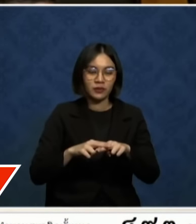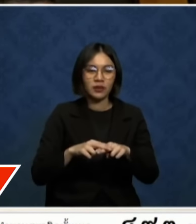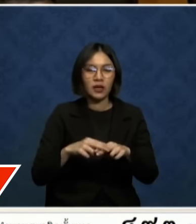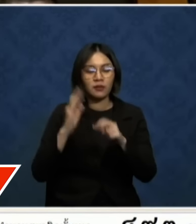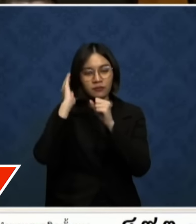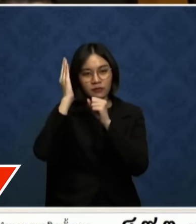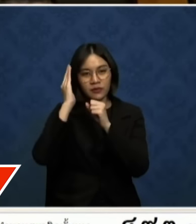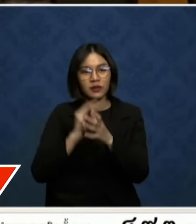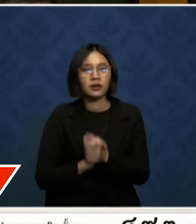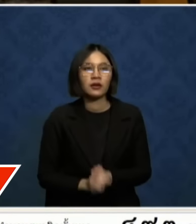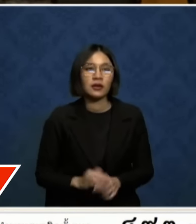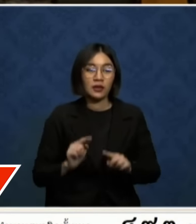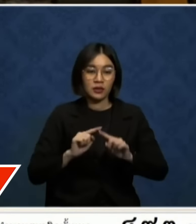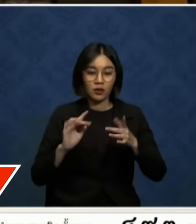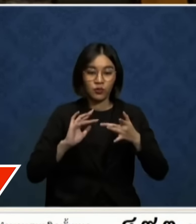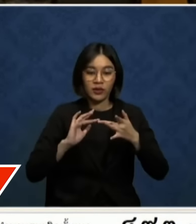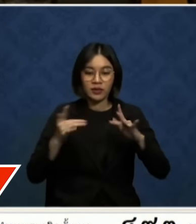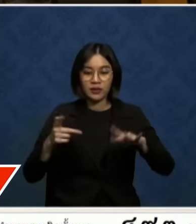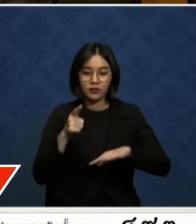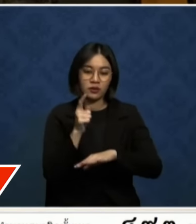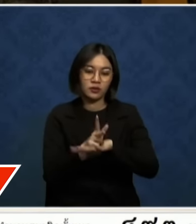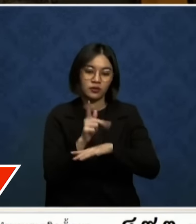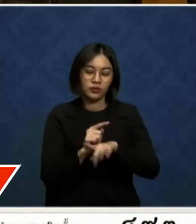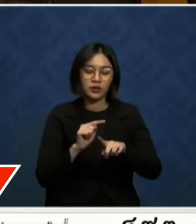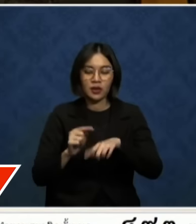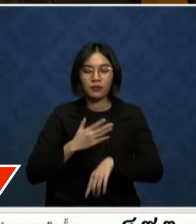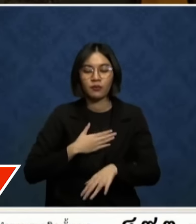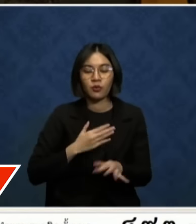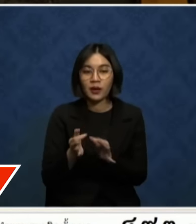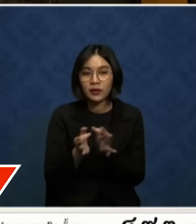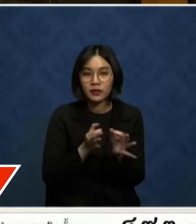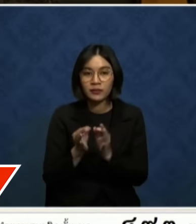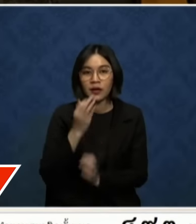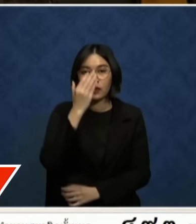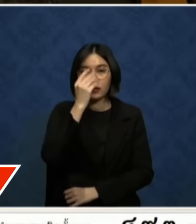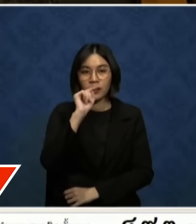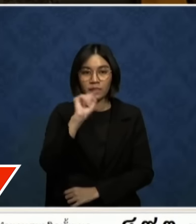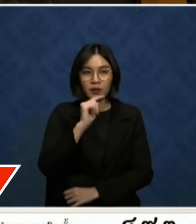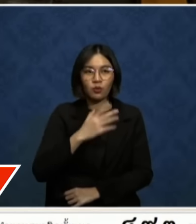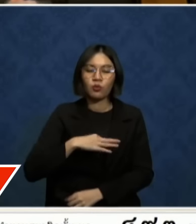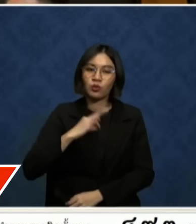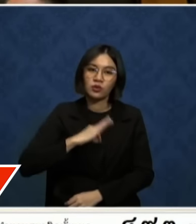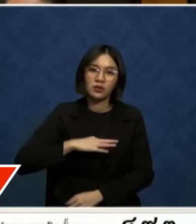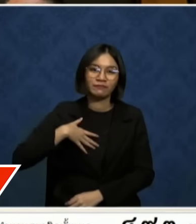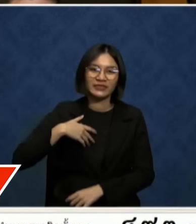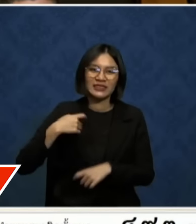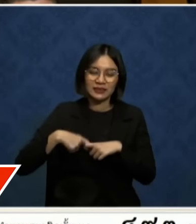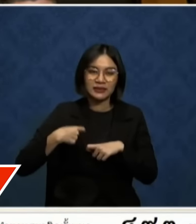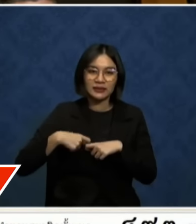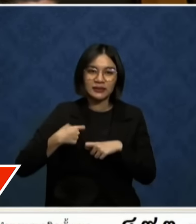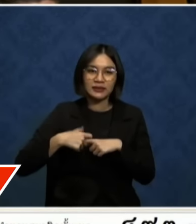นของเรื่องของอินเทอร์เน็ตนะครับผมต้องเรียนอย่างนี้ว่าเรื่องนี้เนี่ยผมลำบากใจจริงๆนะ